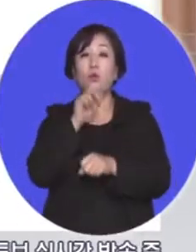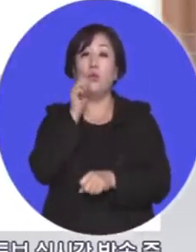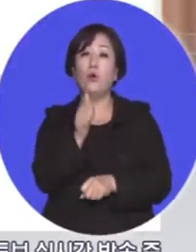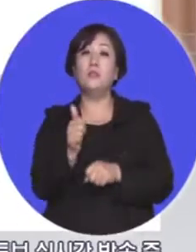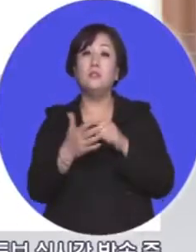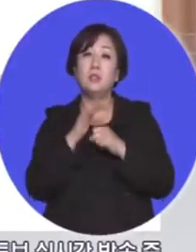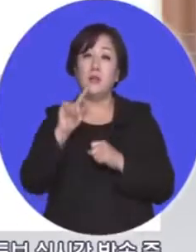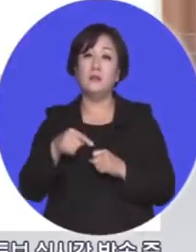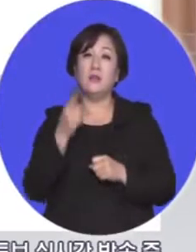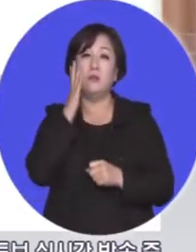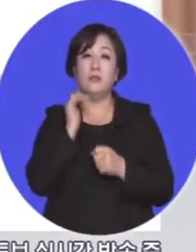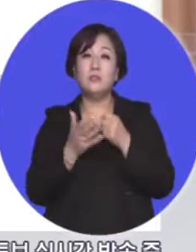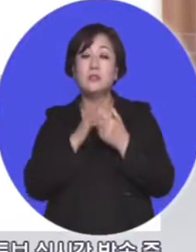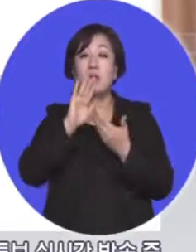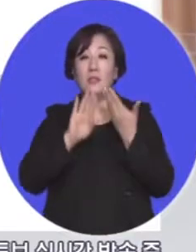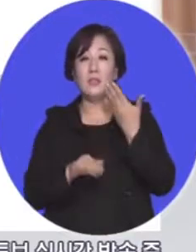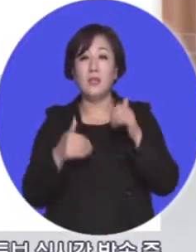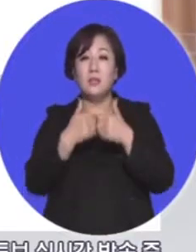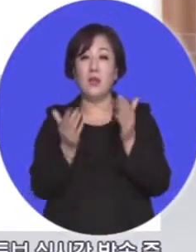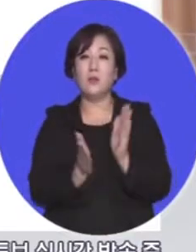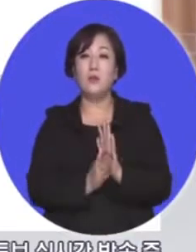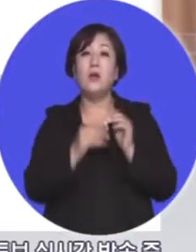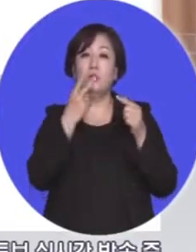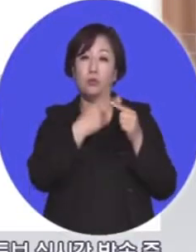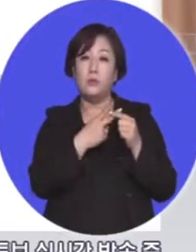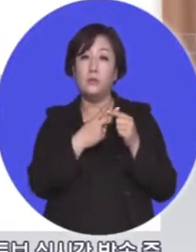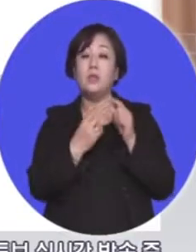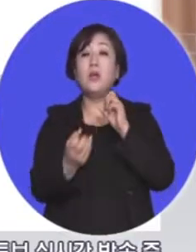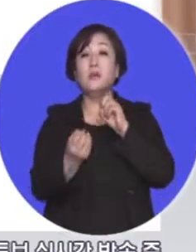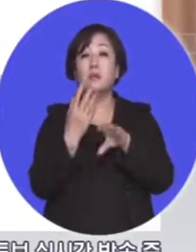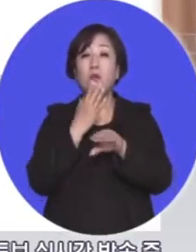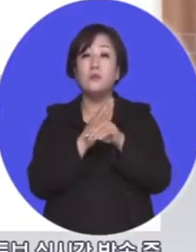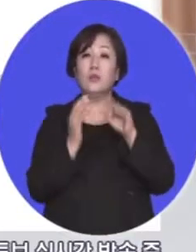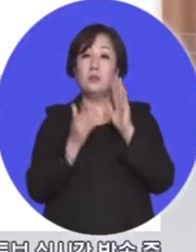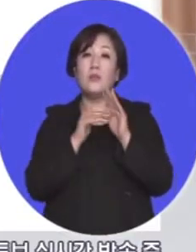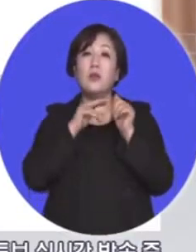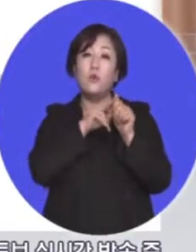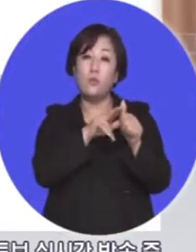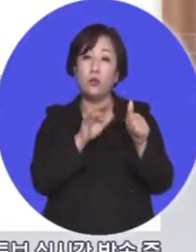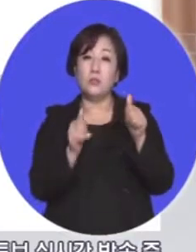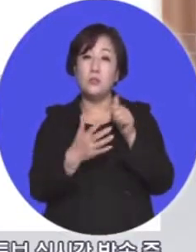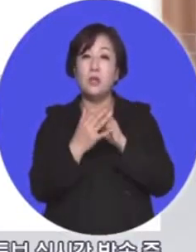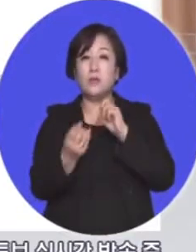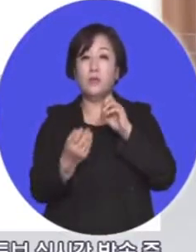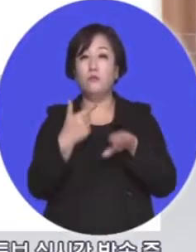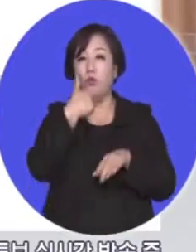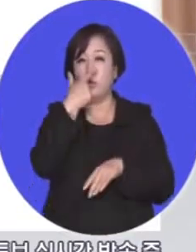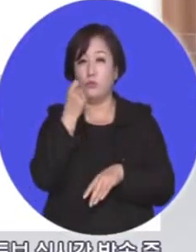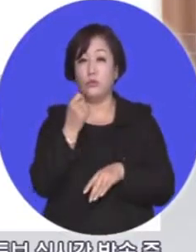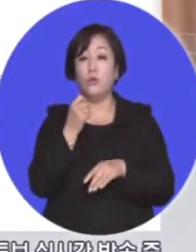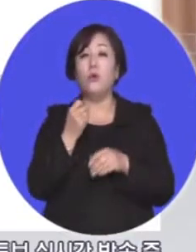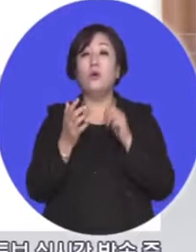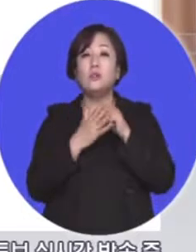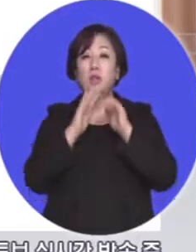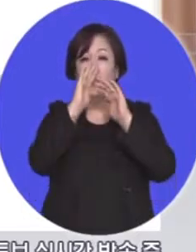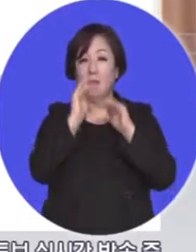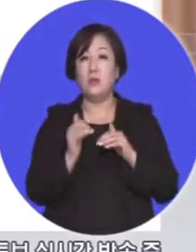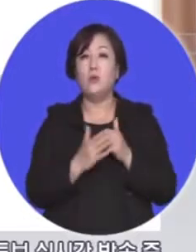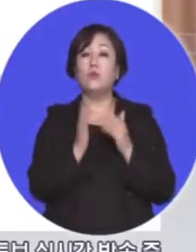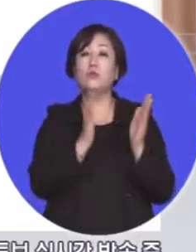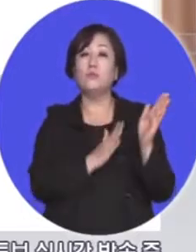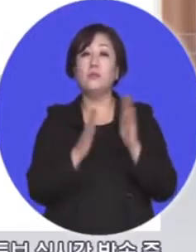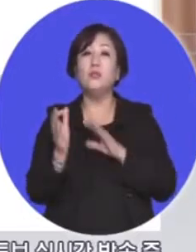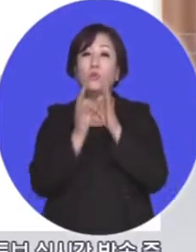이어 울산시 산하기관장으로는 두 번째인데요. 후보자의 답변도 미흡했고 청문회 자체도 준비 기간이